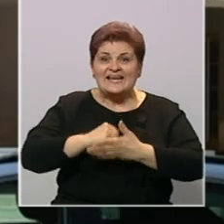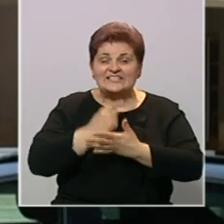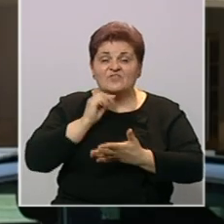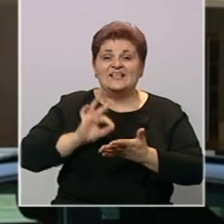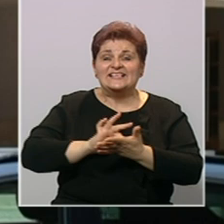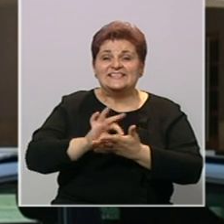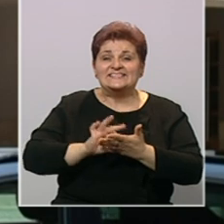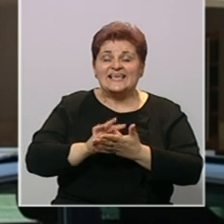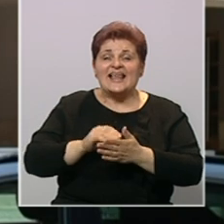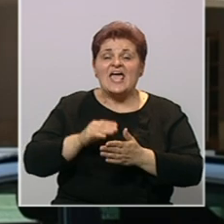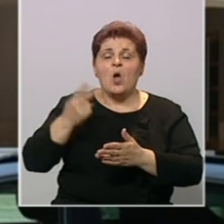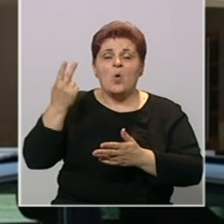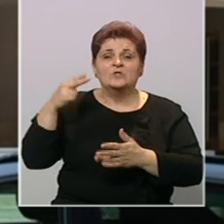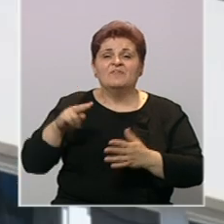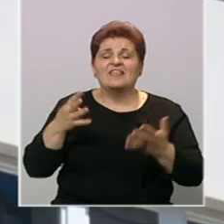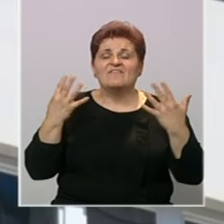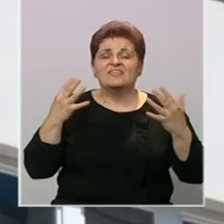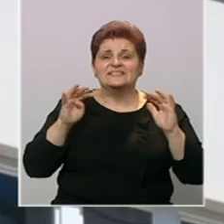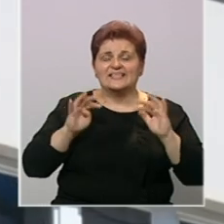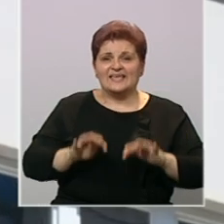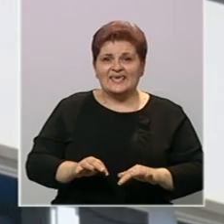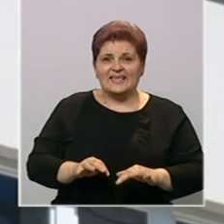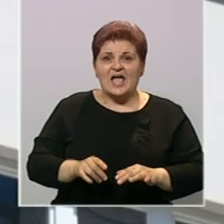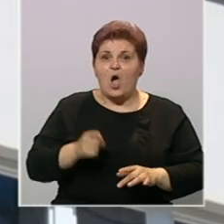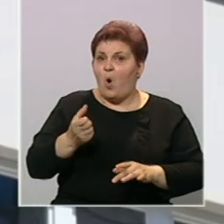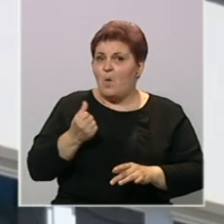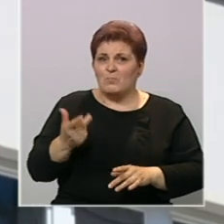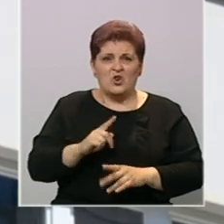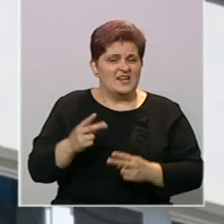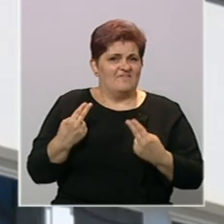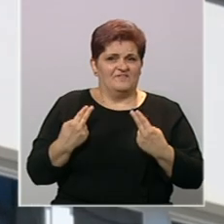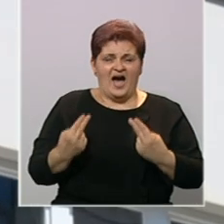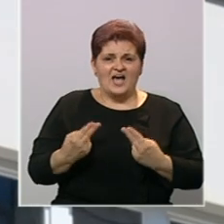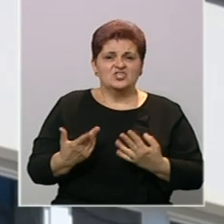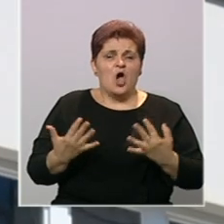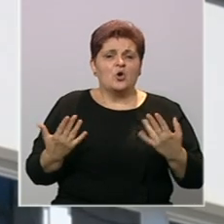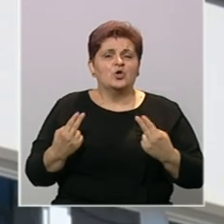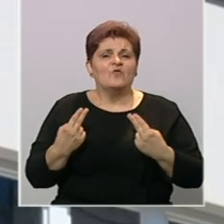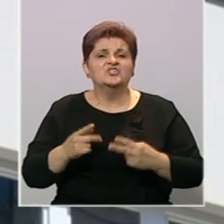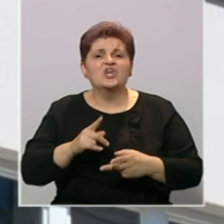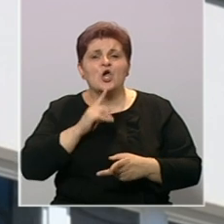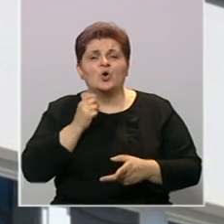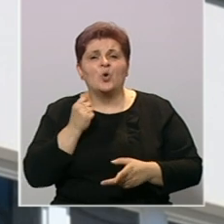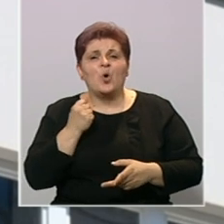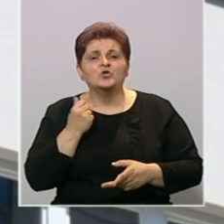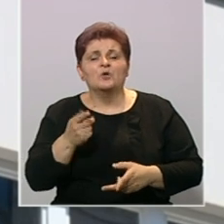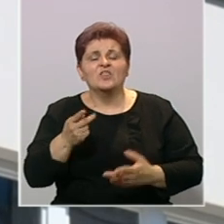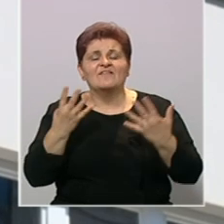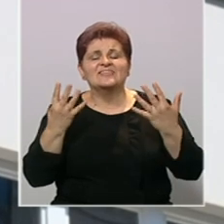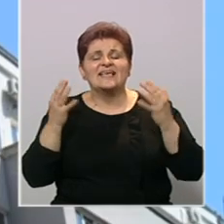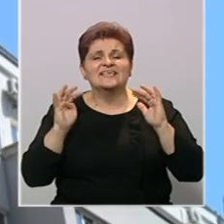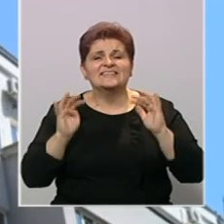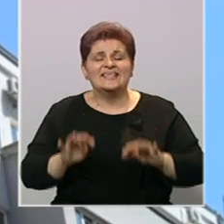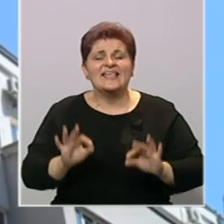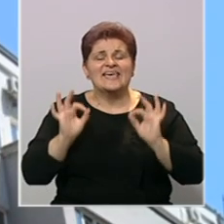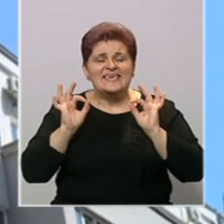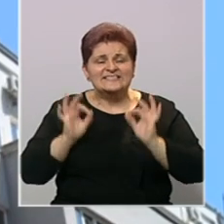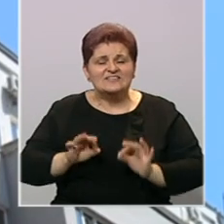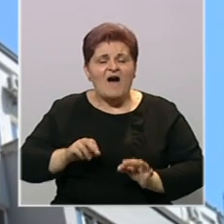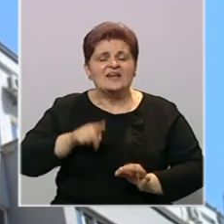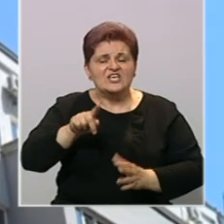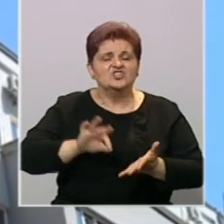glasanje u inostranstvu je gotovo 90.000. No ova brojka toliko i nije važna koliko je bitno koji će broj od tih 90.000 zaista izaći